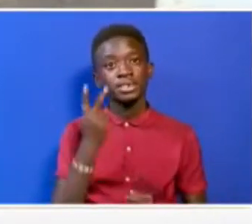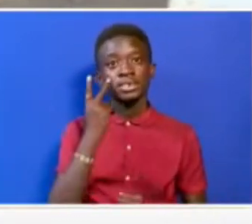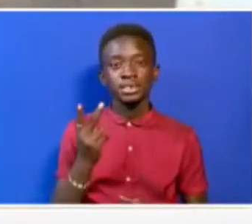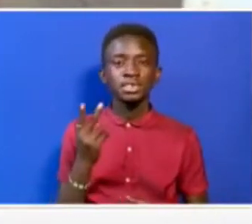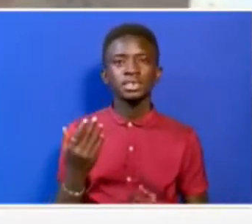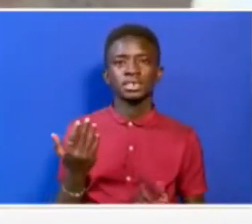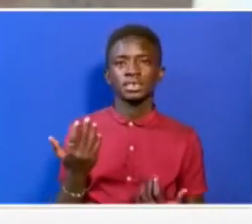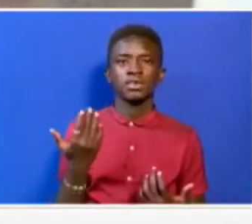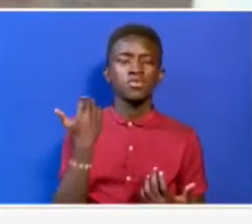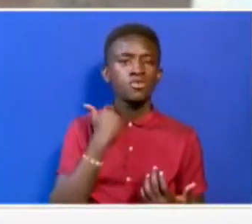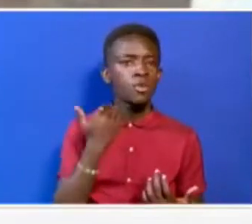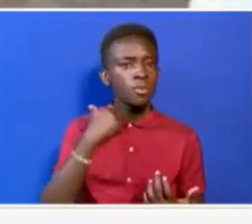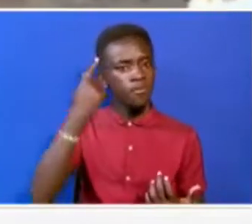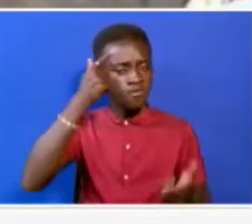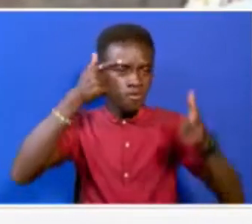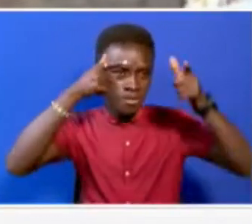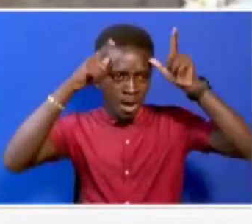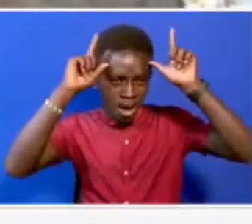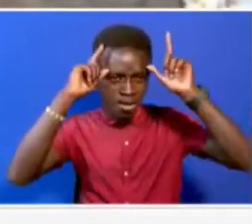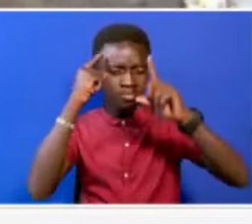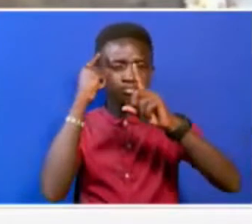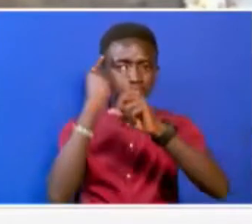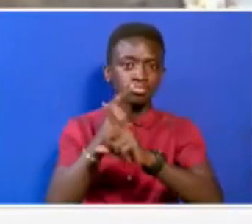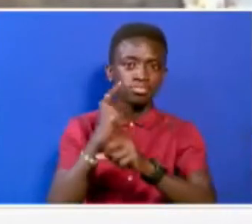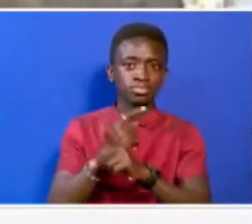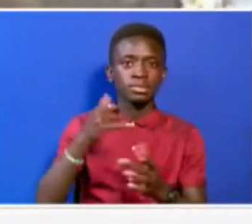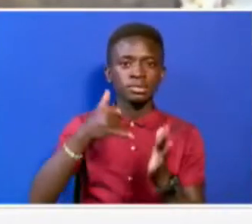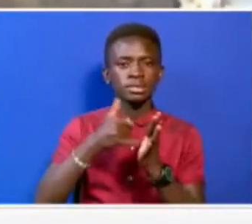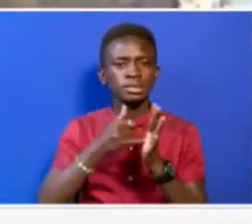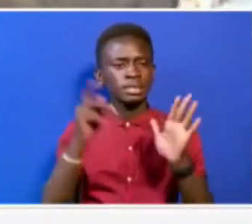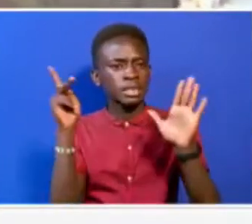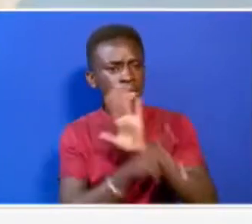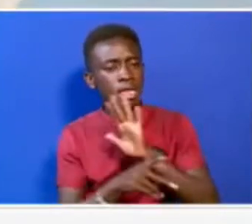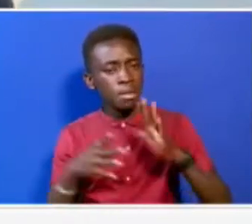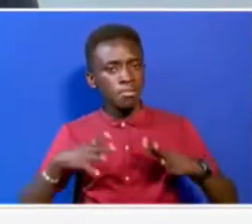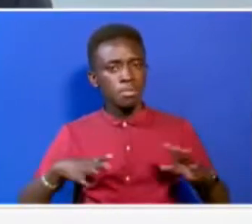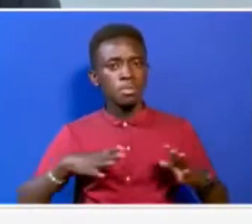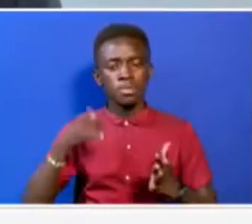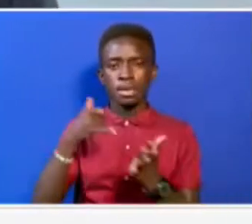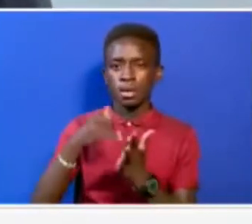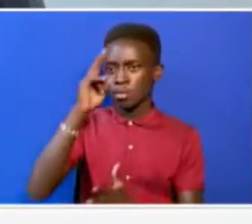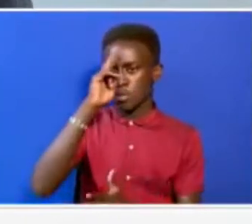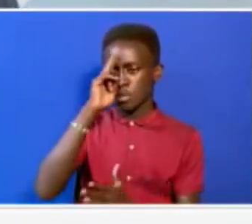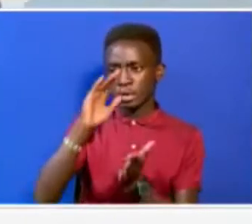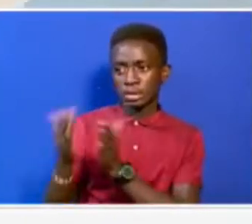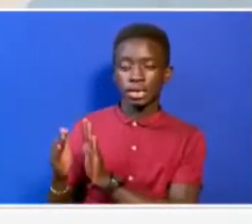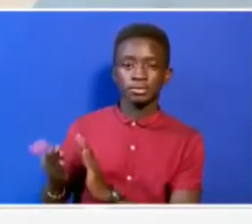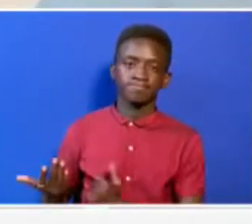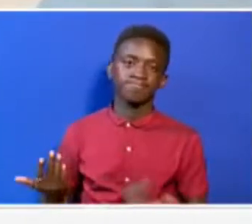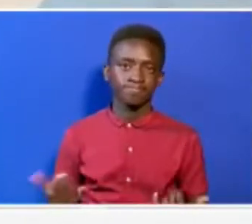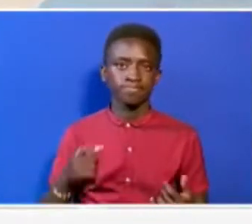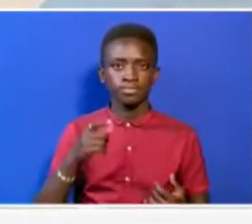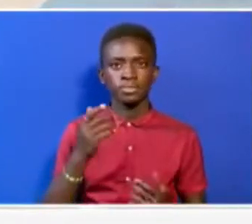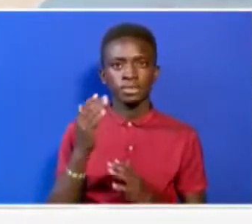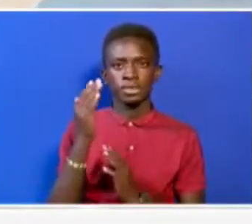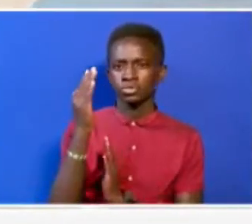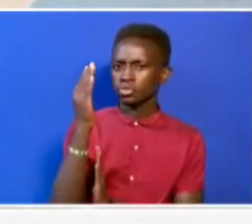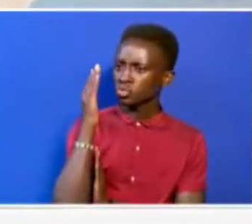na mali nyinginezo pamoja na mauaji ya raia na maafisa wa usalama. Insecurity must come to an